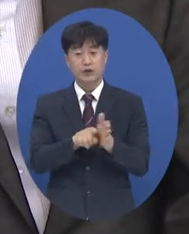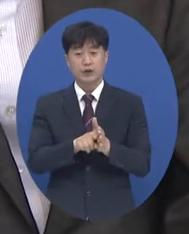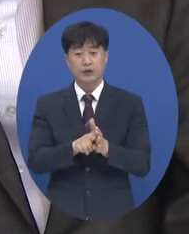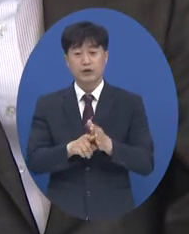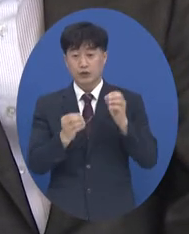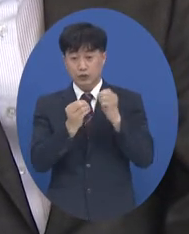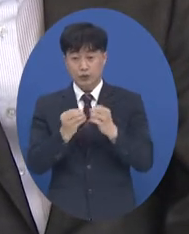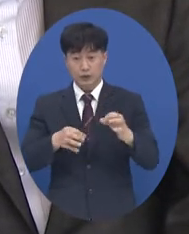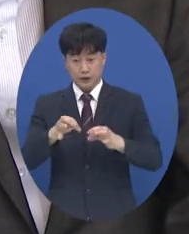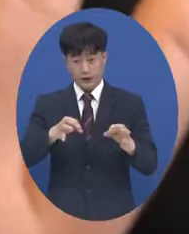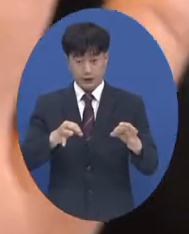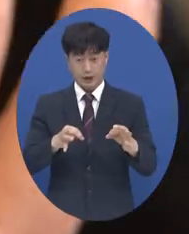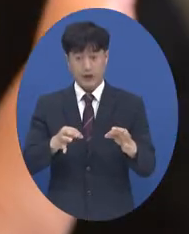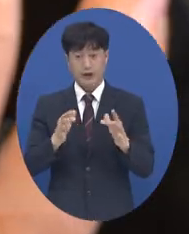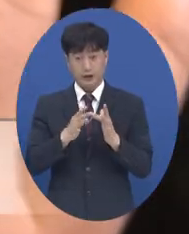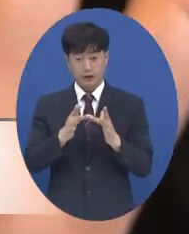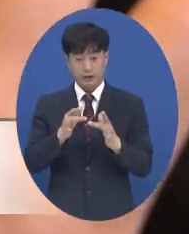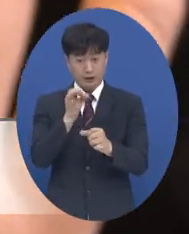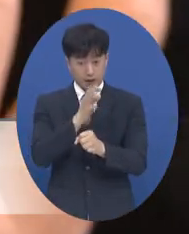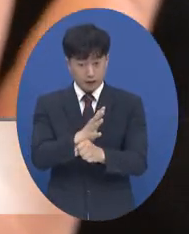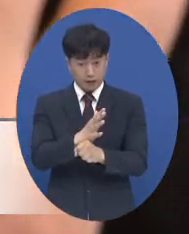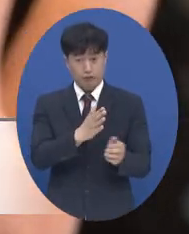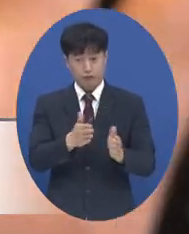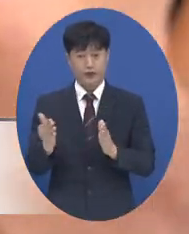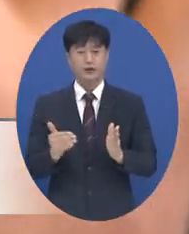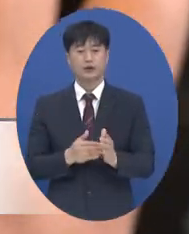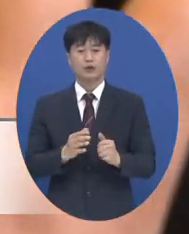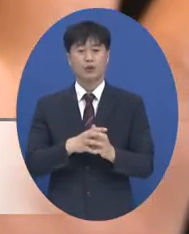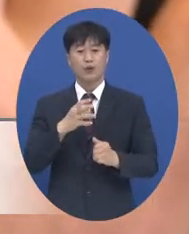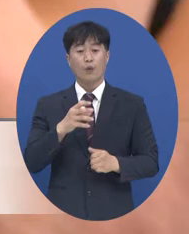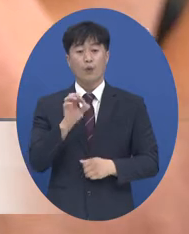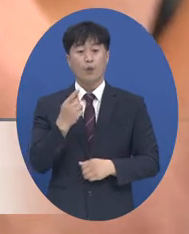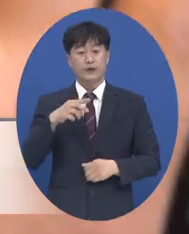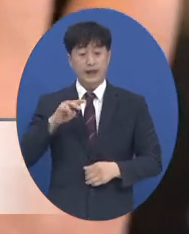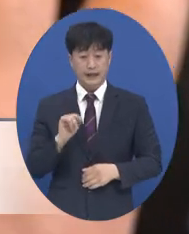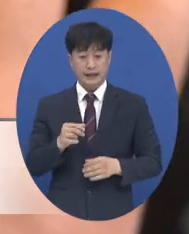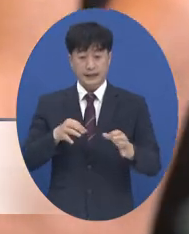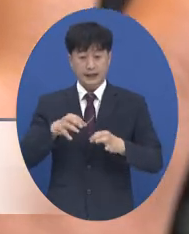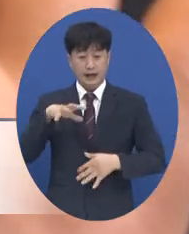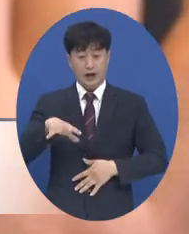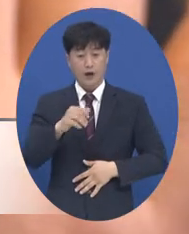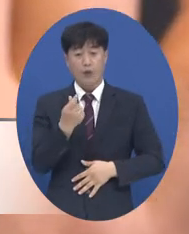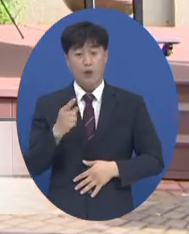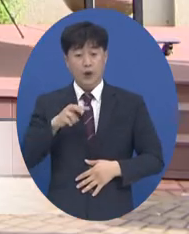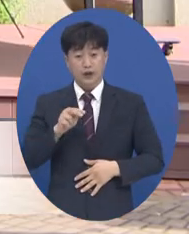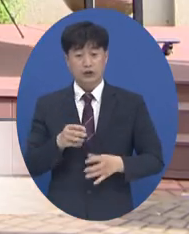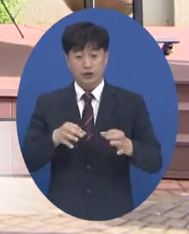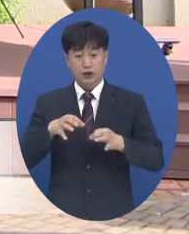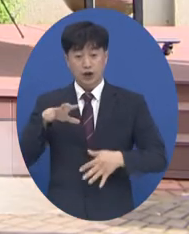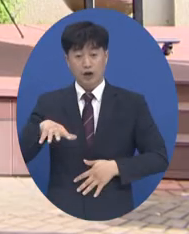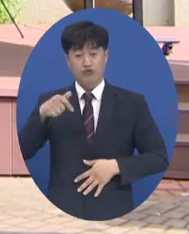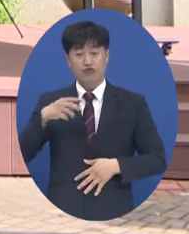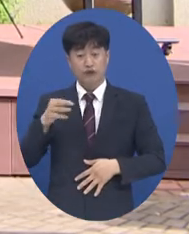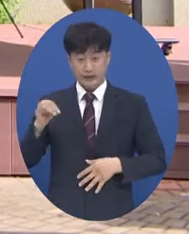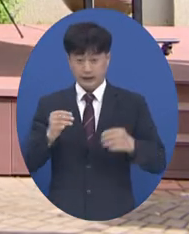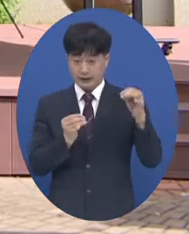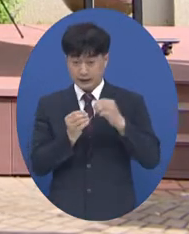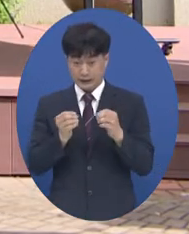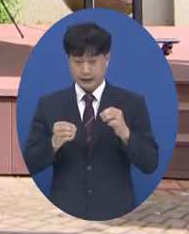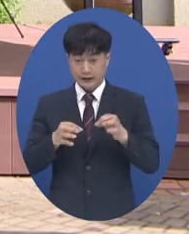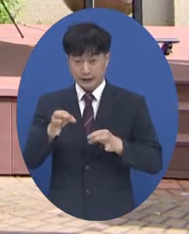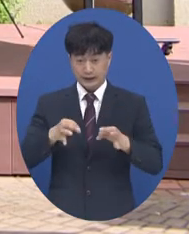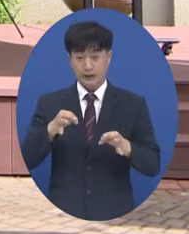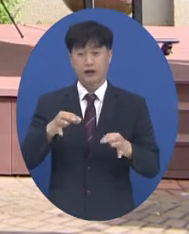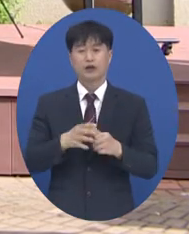장보기 시스템을 마련했습니다. 오색시장과 화서시장, 구리전통시장, 일산시장 등 도내 4개